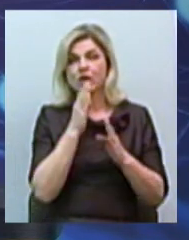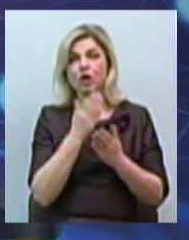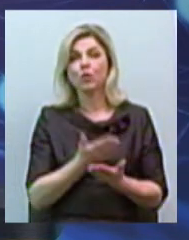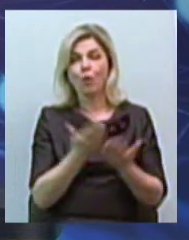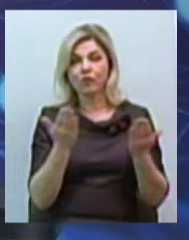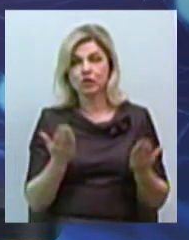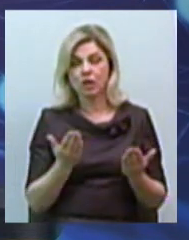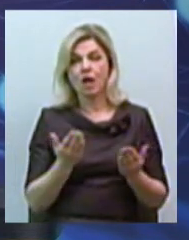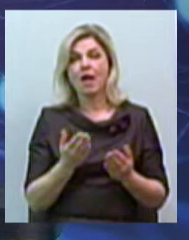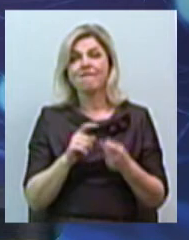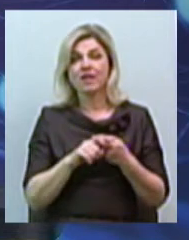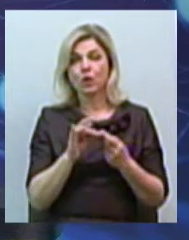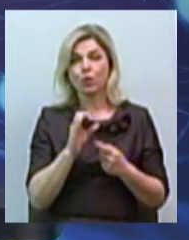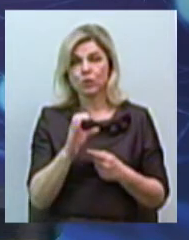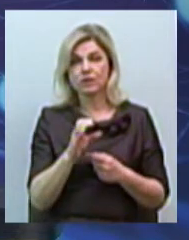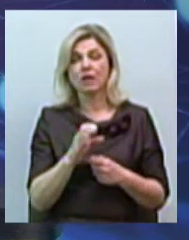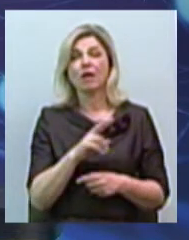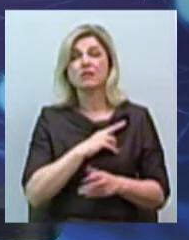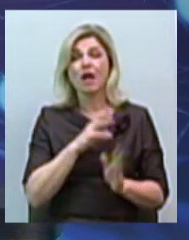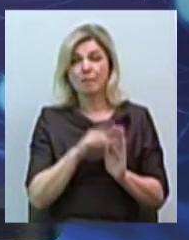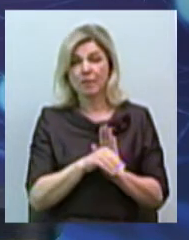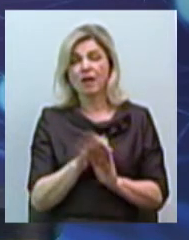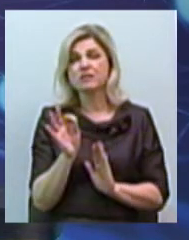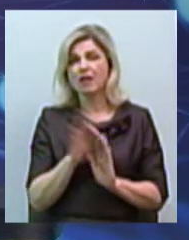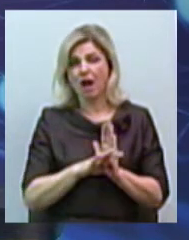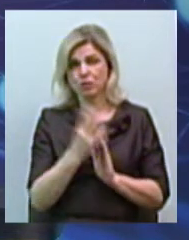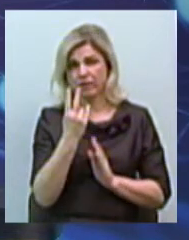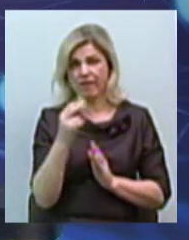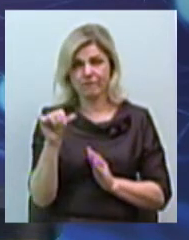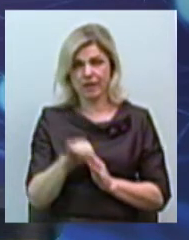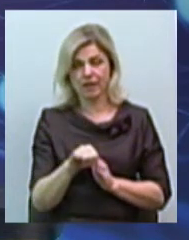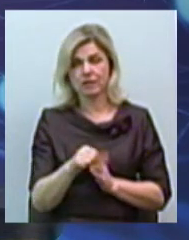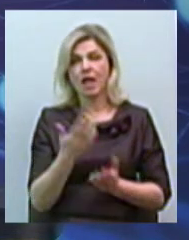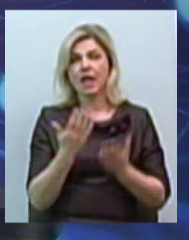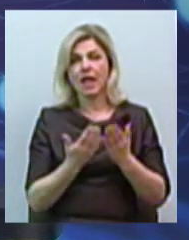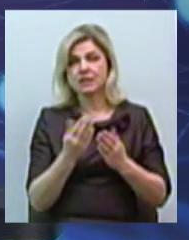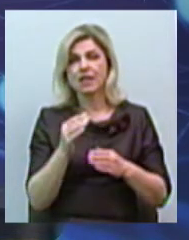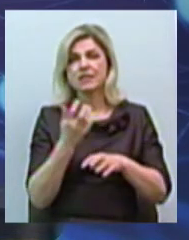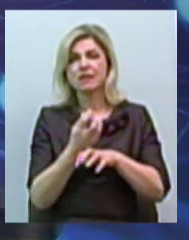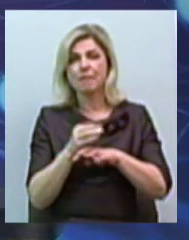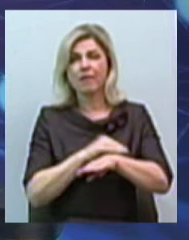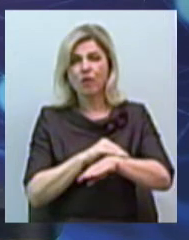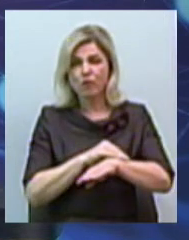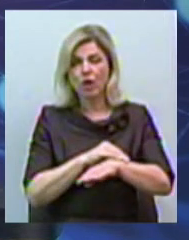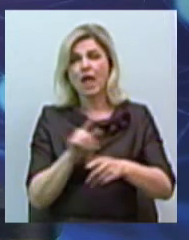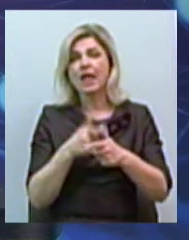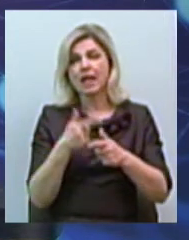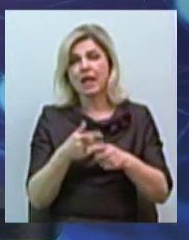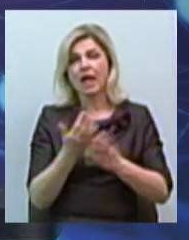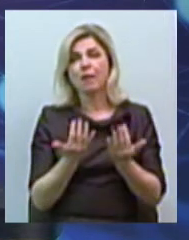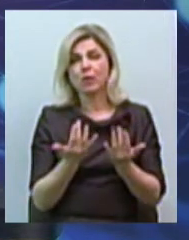він гине буквально через пару хвилин. Якщо обробка проводиться кип'ячою водою,